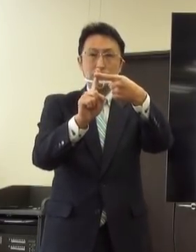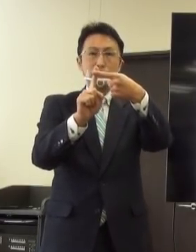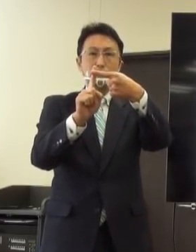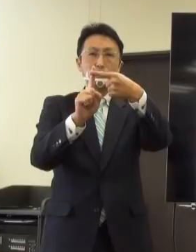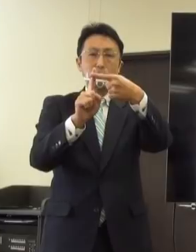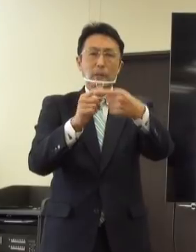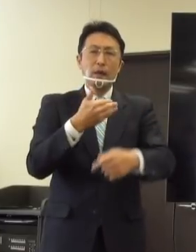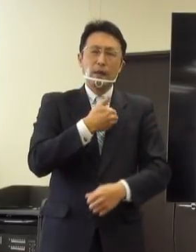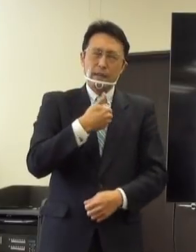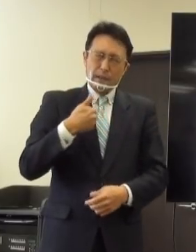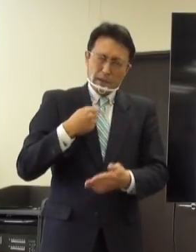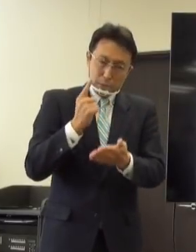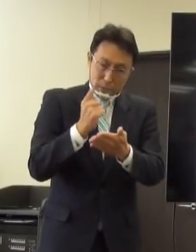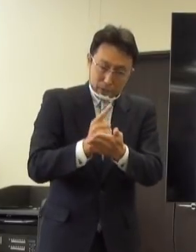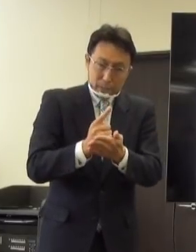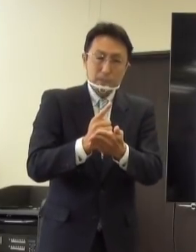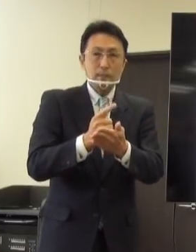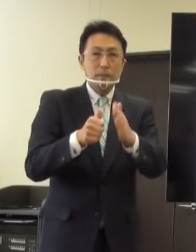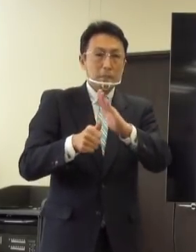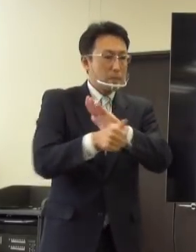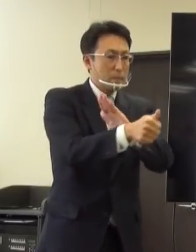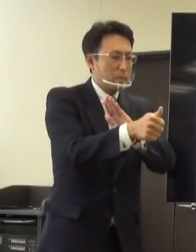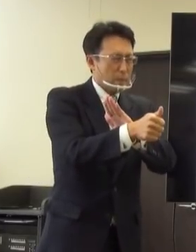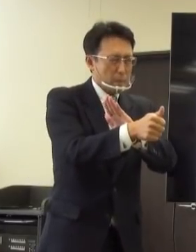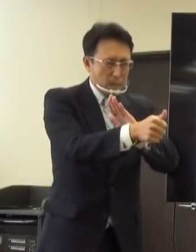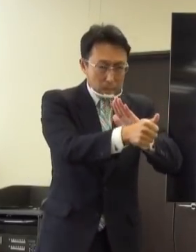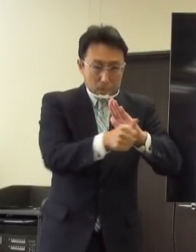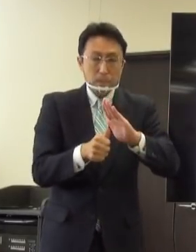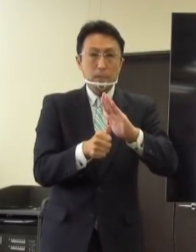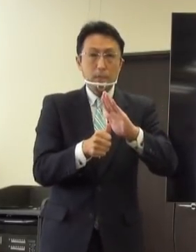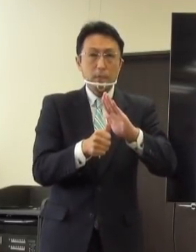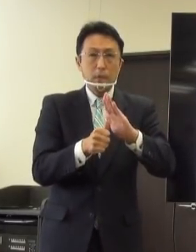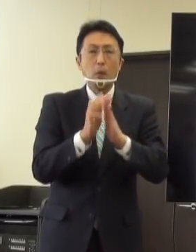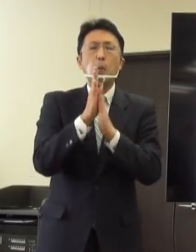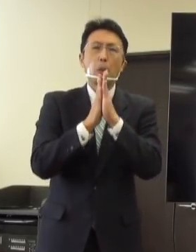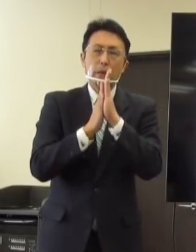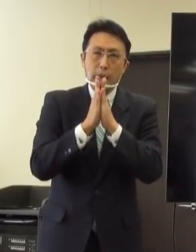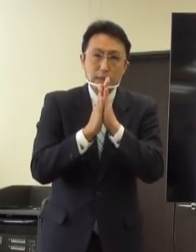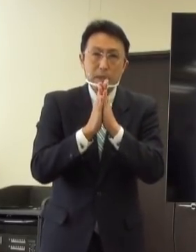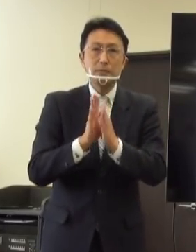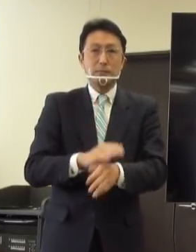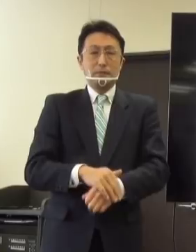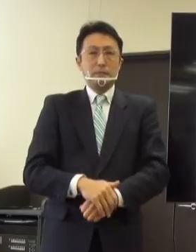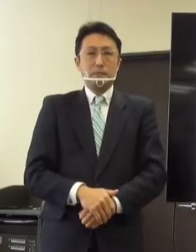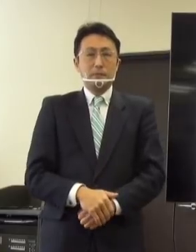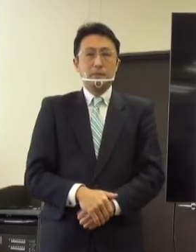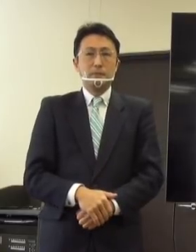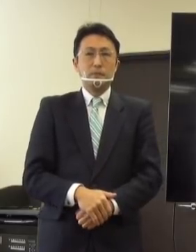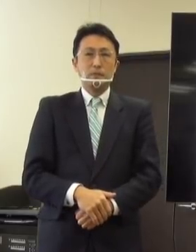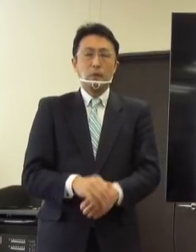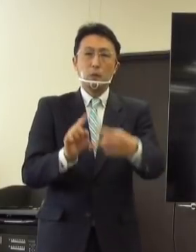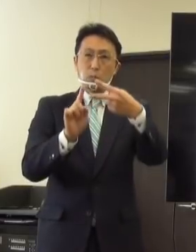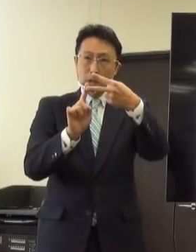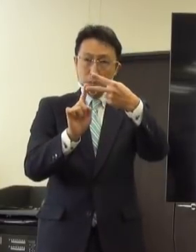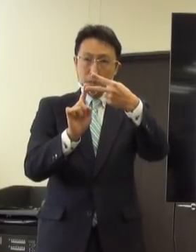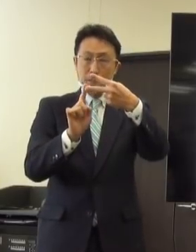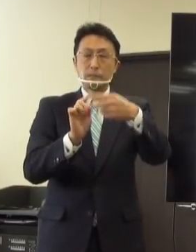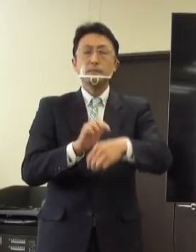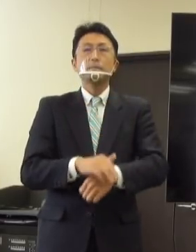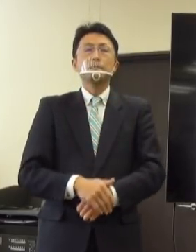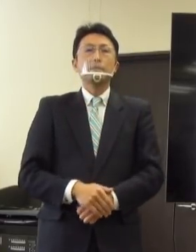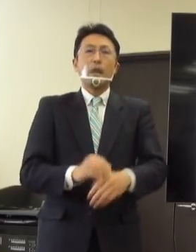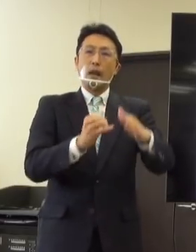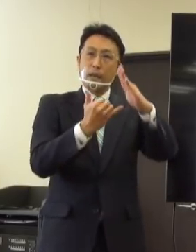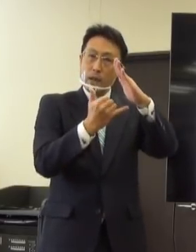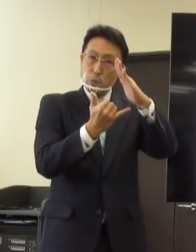り不要不急の外出はお控えいただきたいと思います。二つ目、家